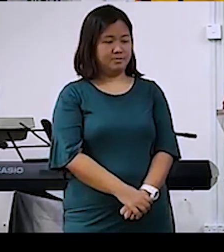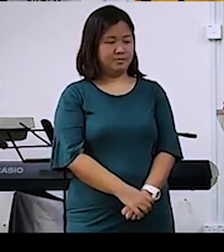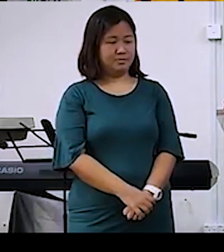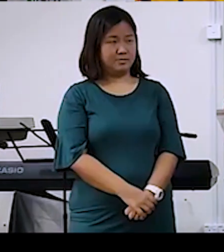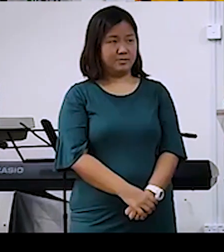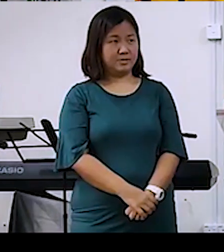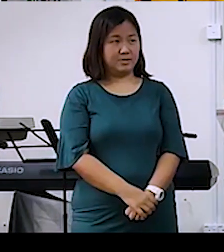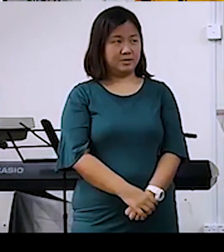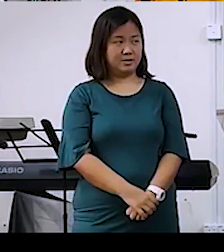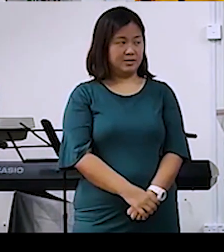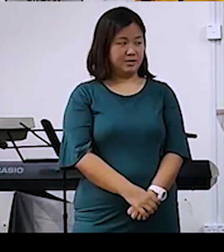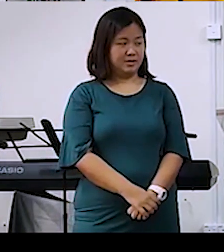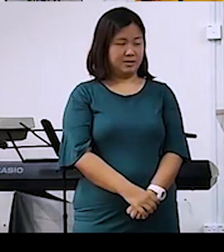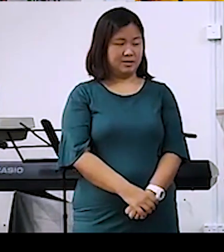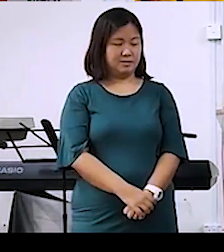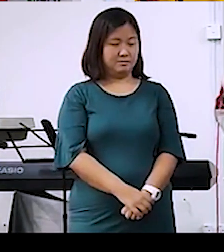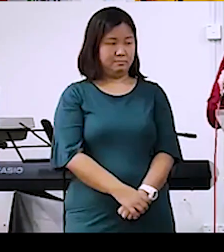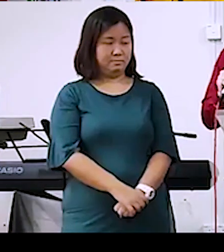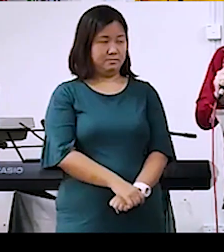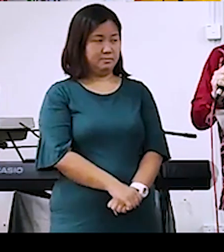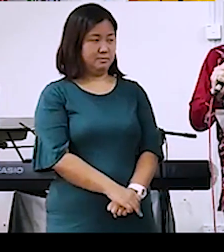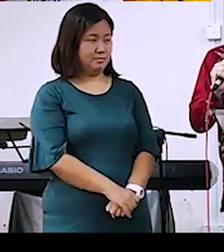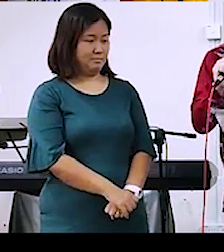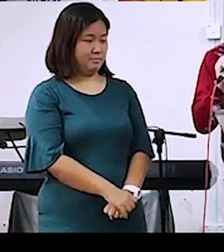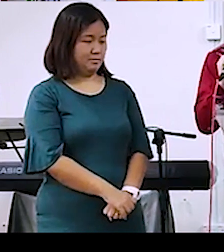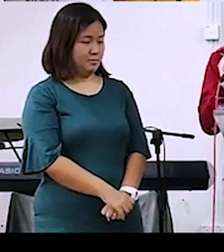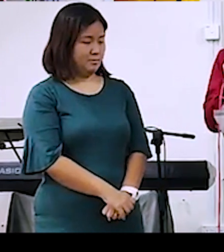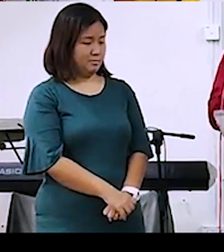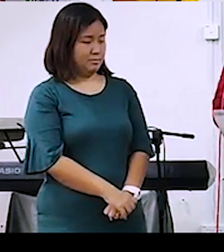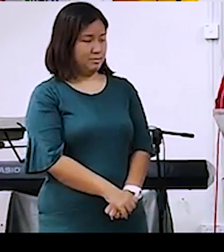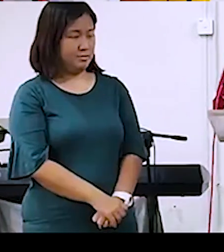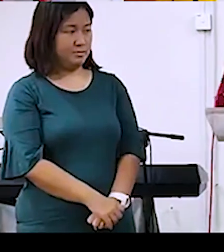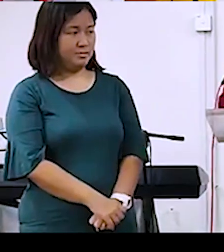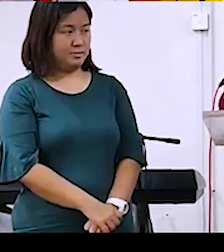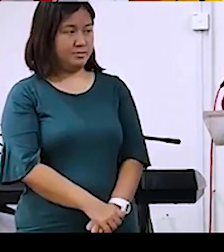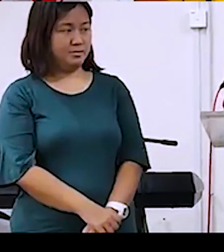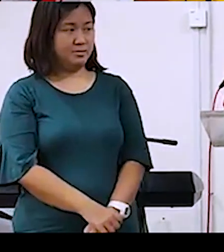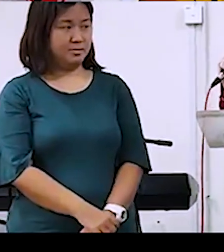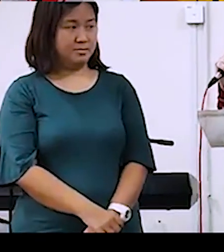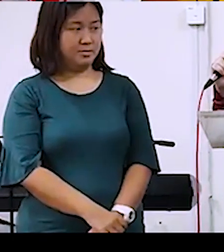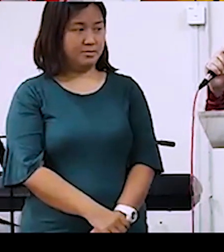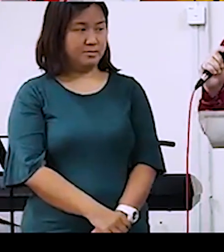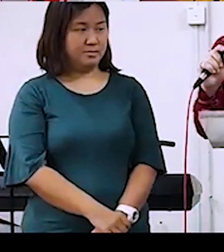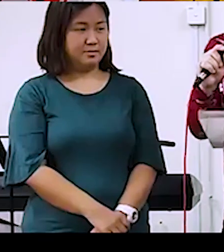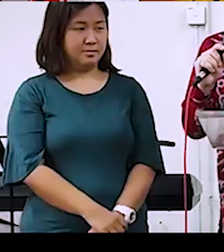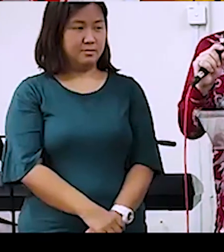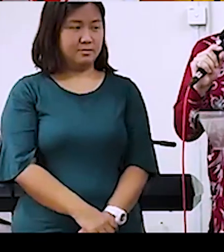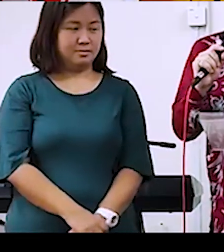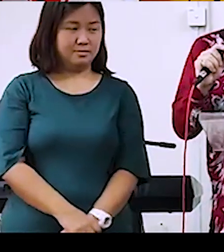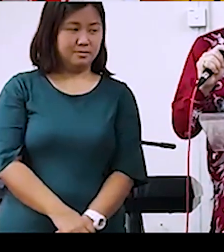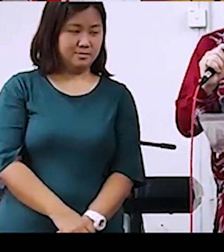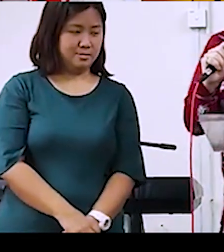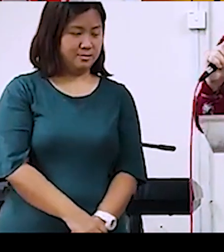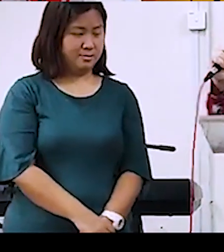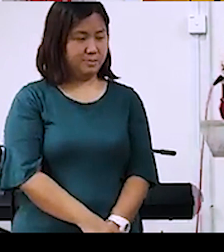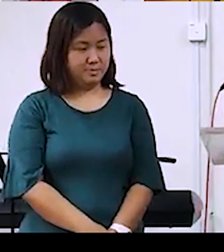章，但是呢，因为时间的关系，所以无法一一的完全分享。但是不用担心，因为这个讲章呢，将会被分